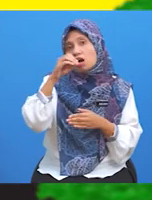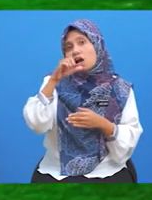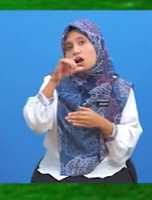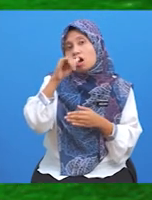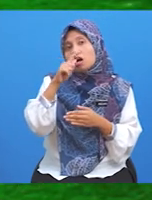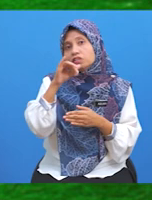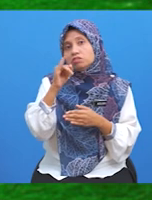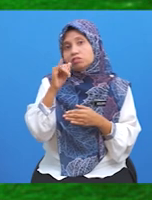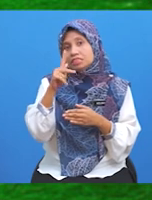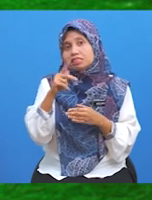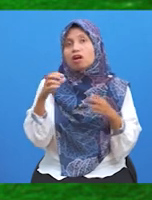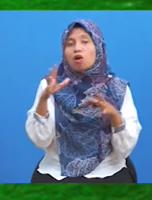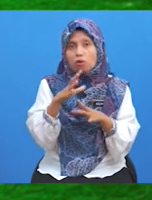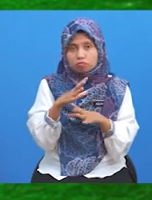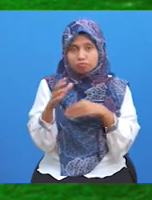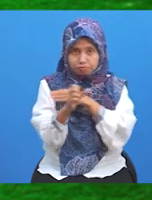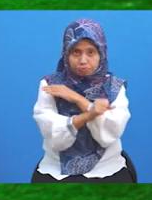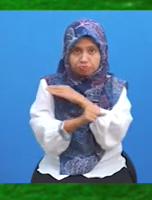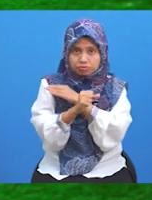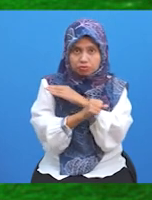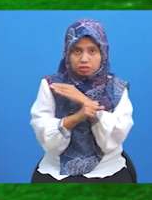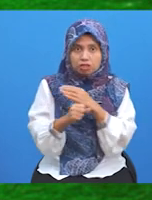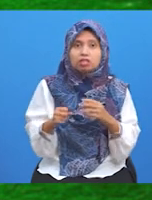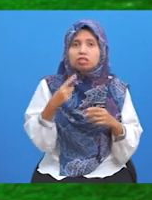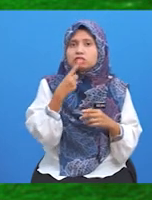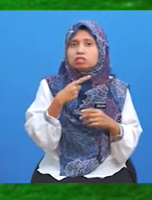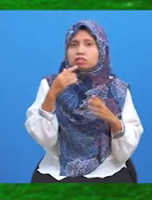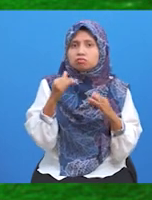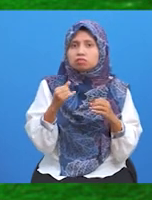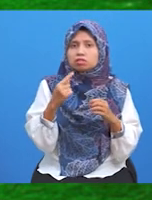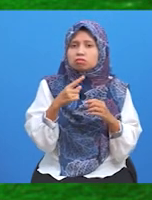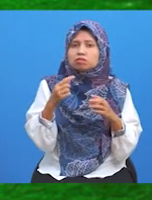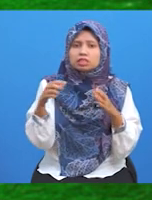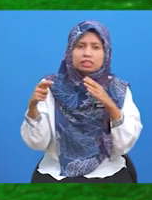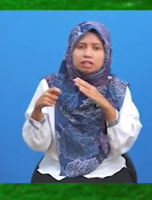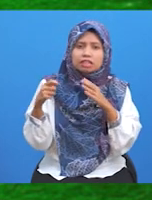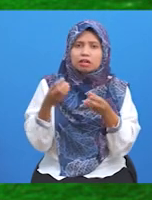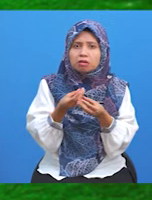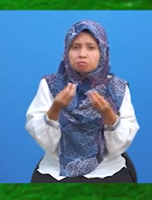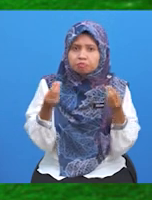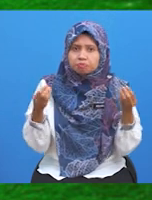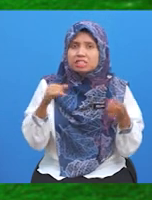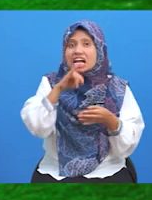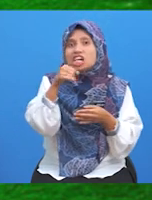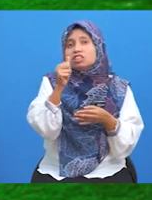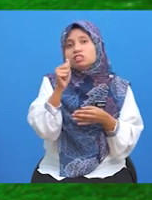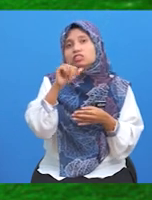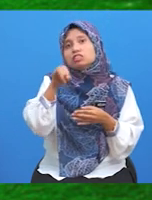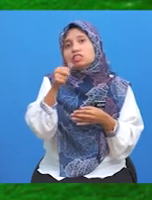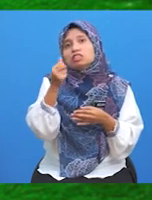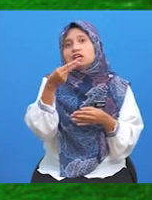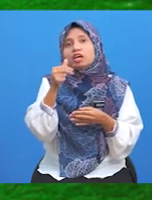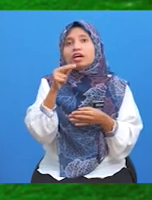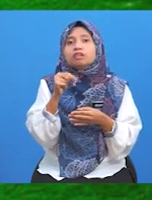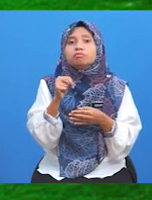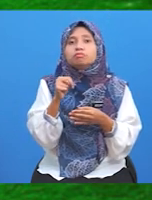menyokong penyerahan Sarawak dianggap sebagai orang tanah jajahan. Dan penduduk tempatan yang